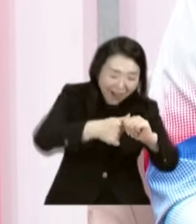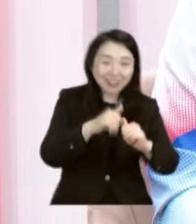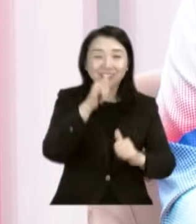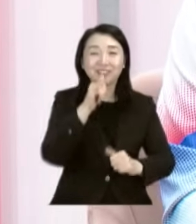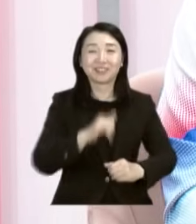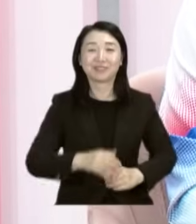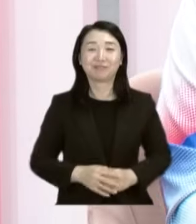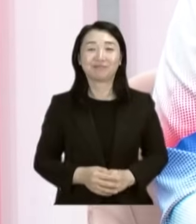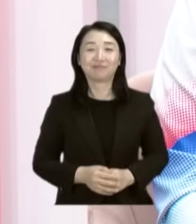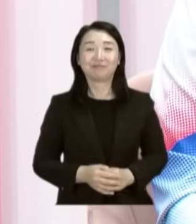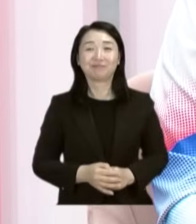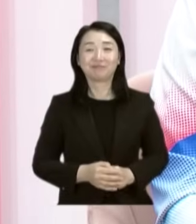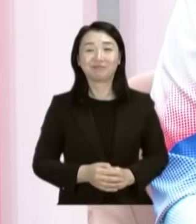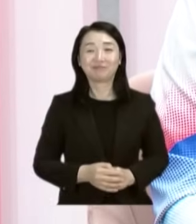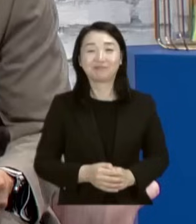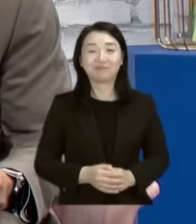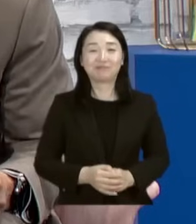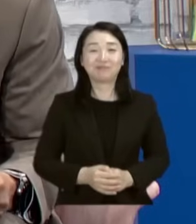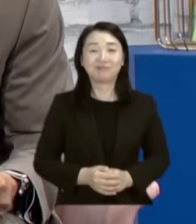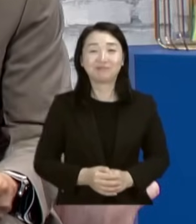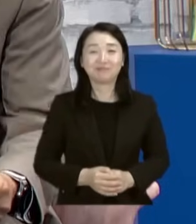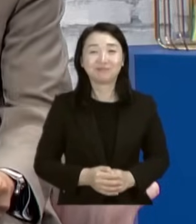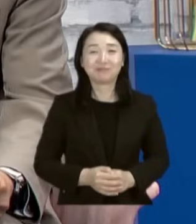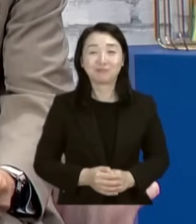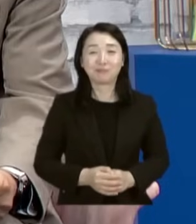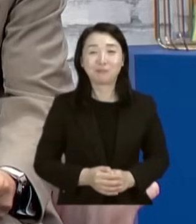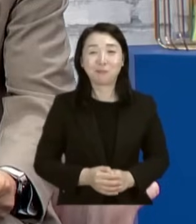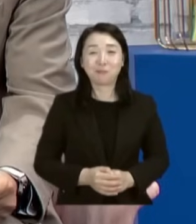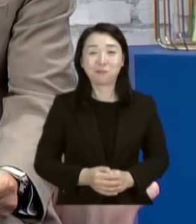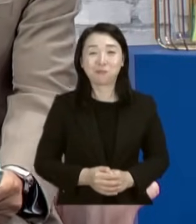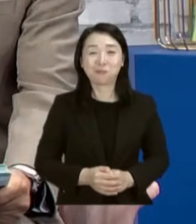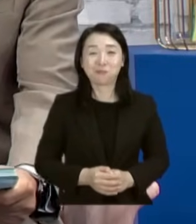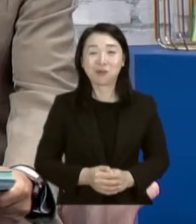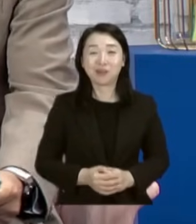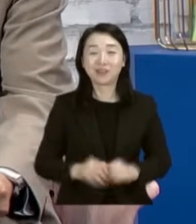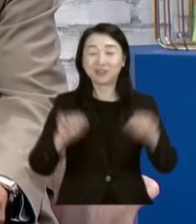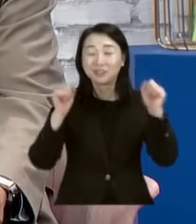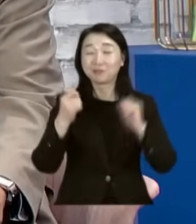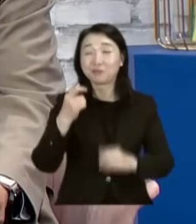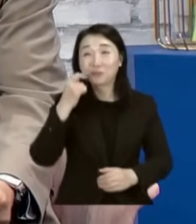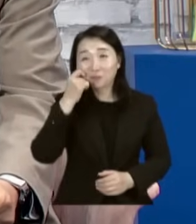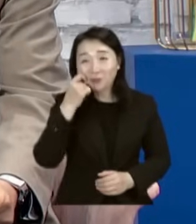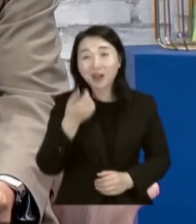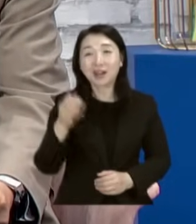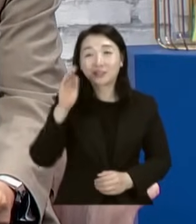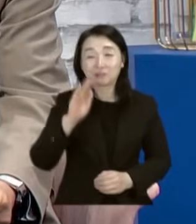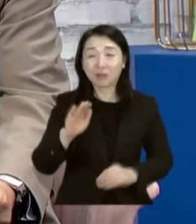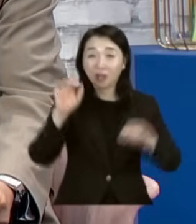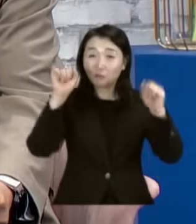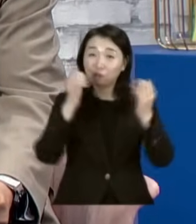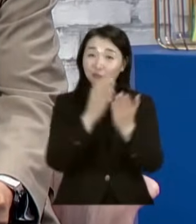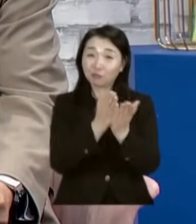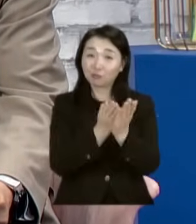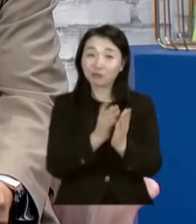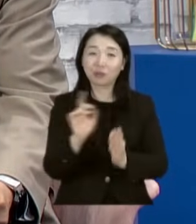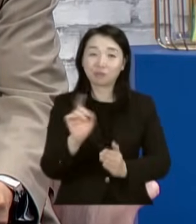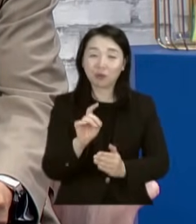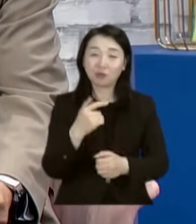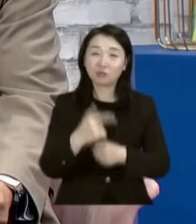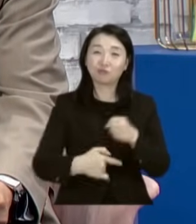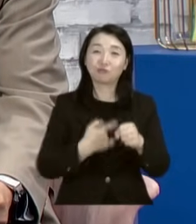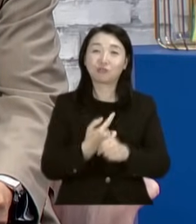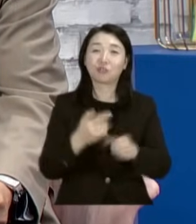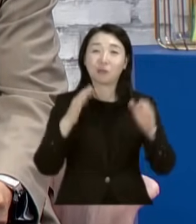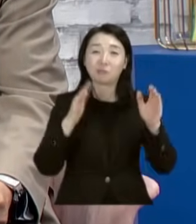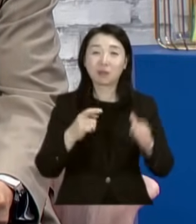대요 아니 근데 사실 주지수 아는 걸 모르더라도 어떤 운동 분야에서 그것도 6년